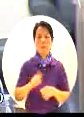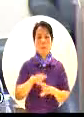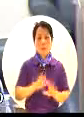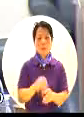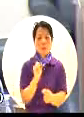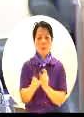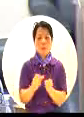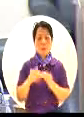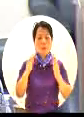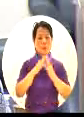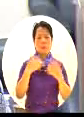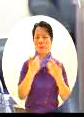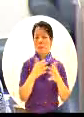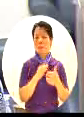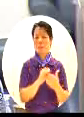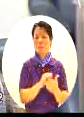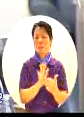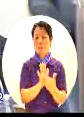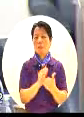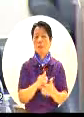通买啦哈。